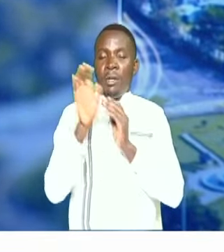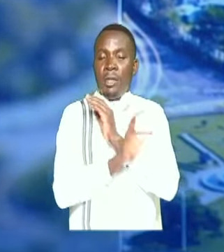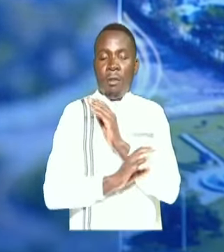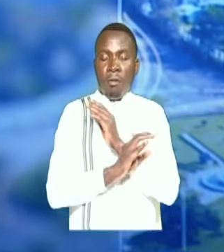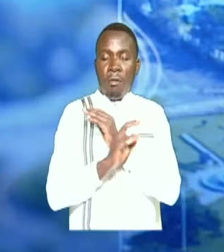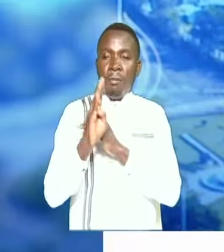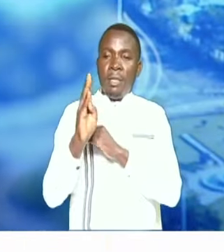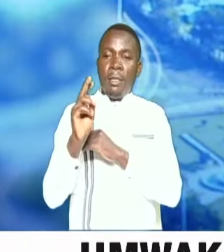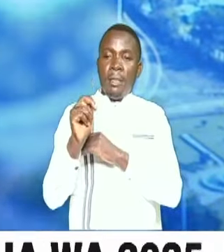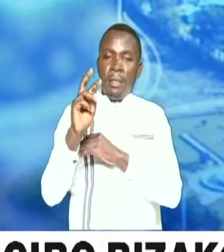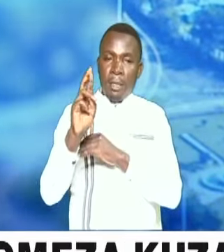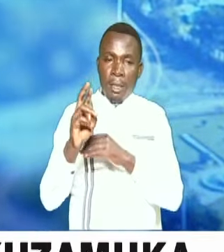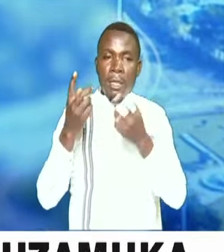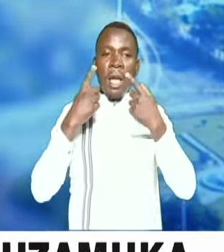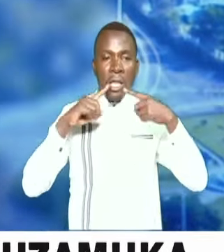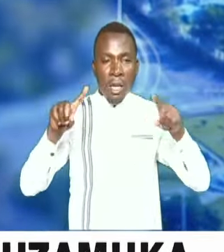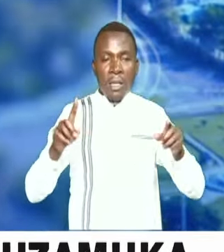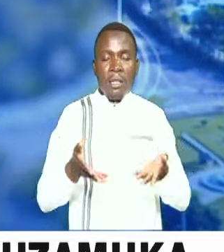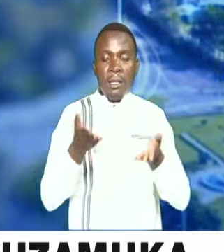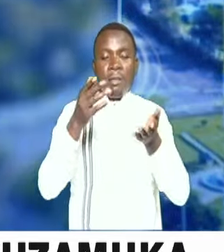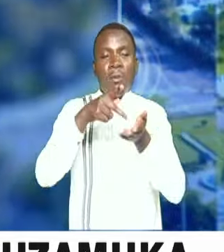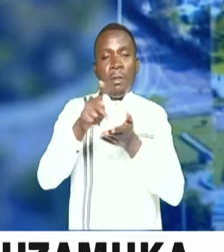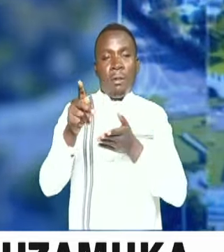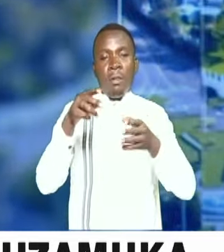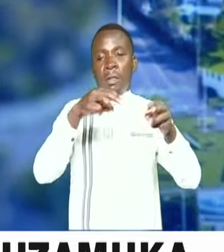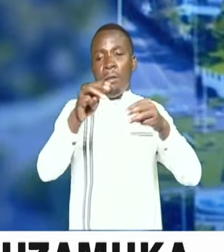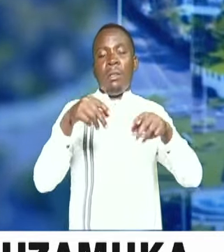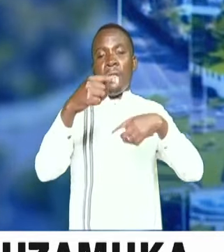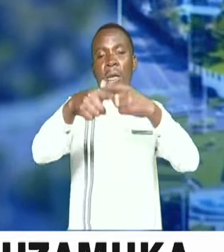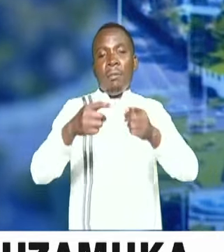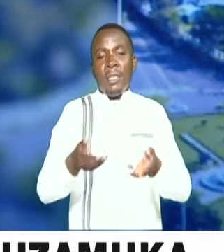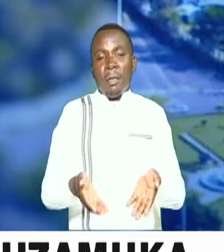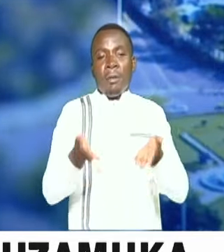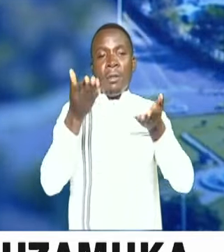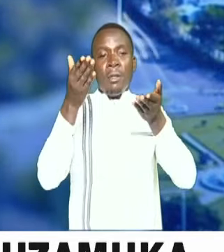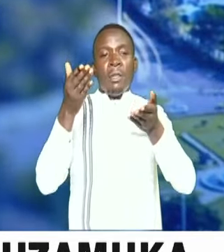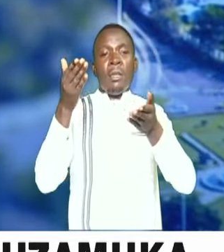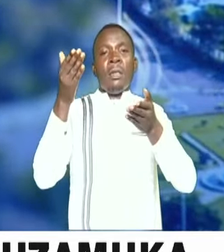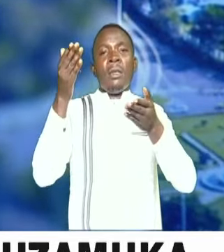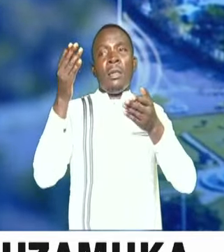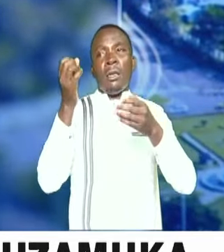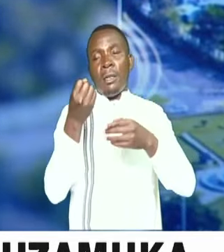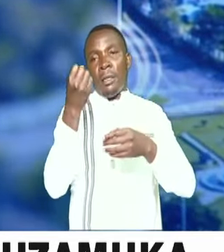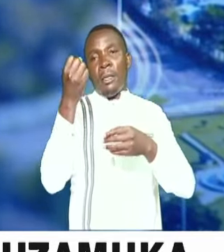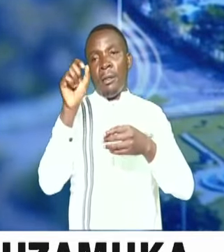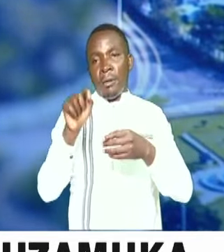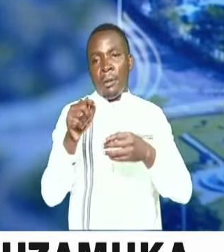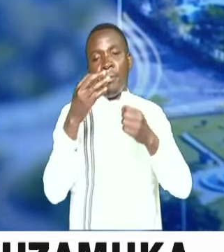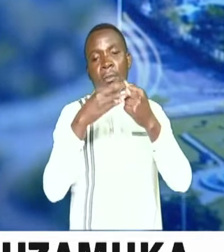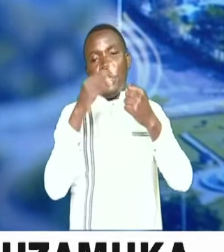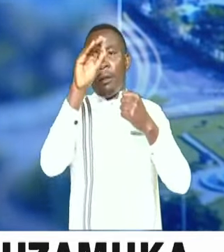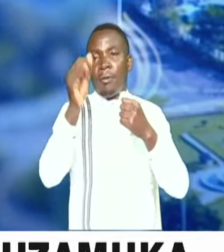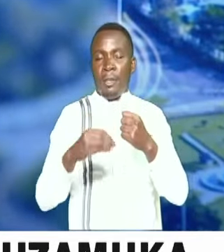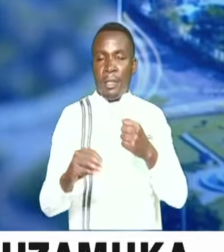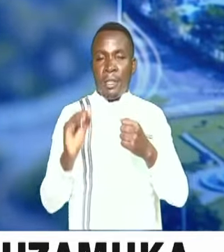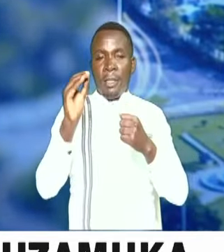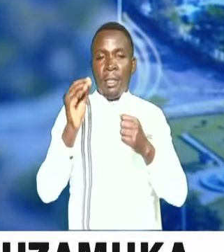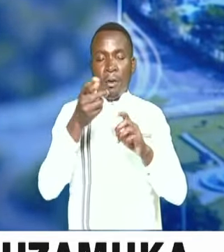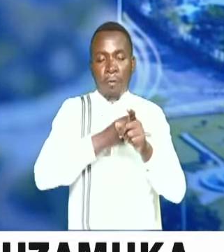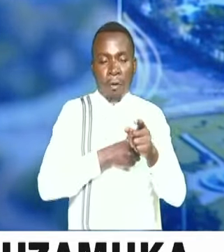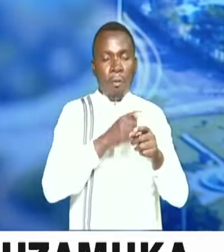yamaze gutangaza ko izamuka ry'ibiciro ku isoko rizakomeza kwiyongera ku gipimo cya 5.8% bivuye